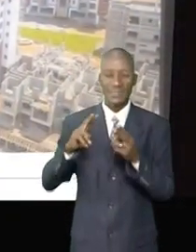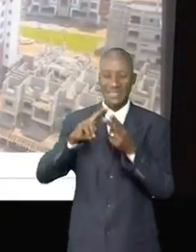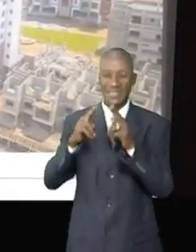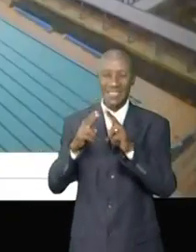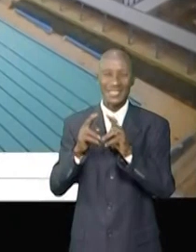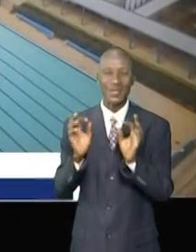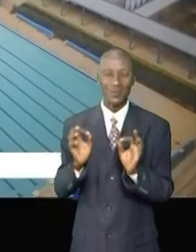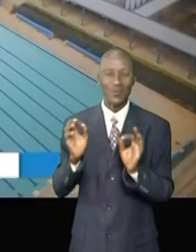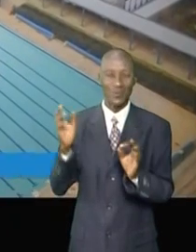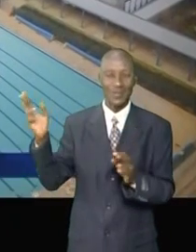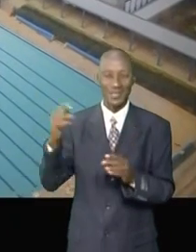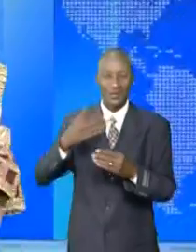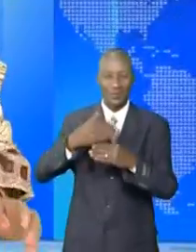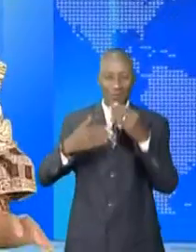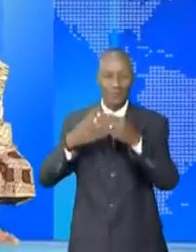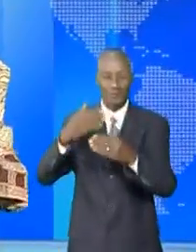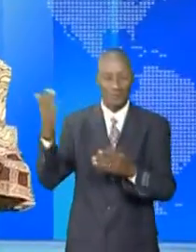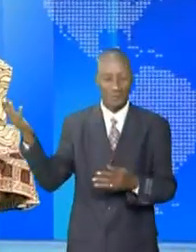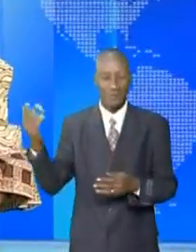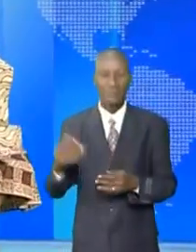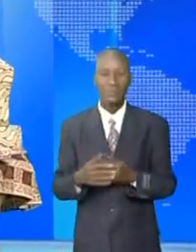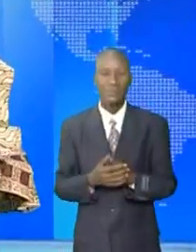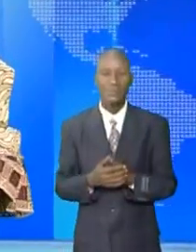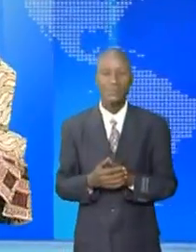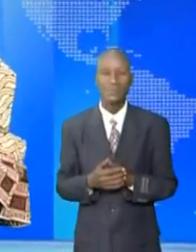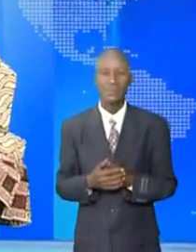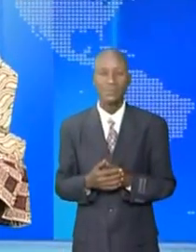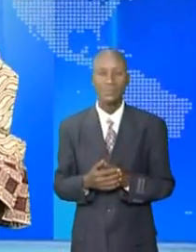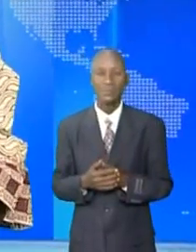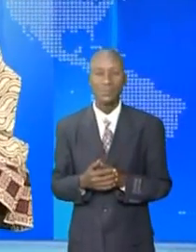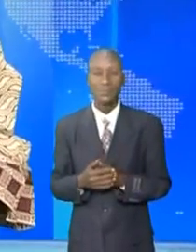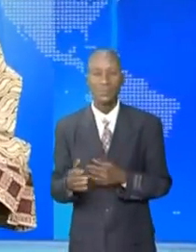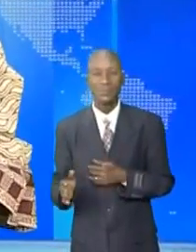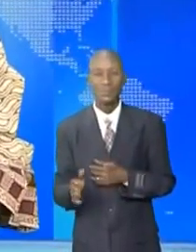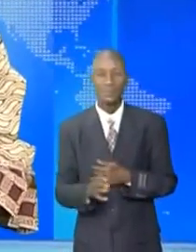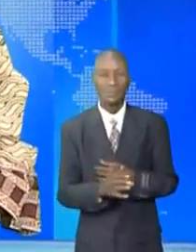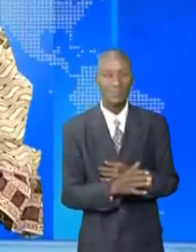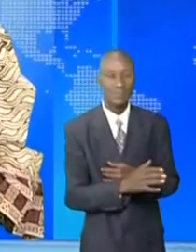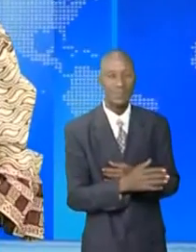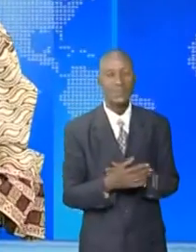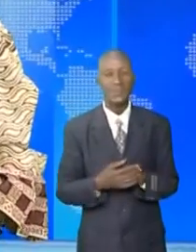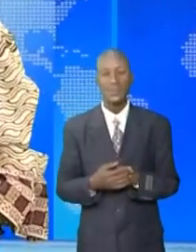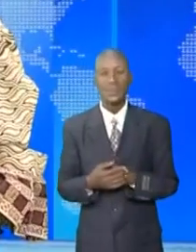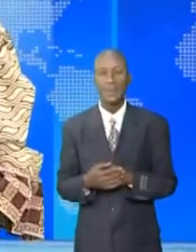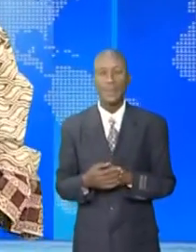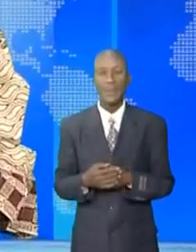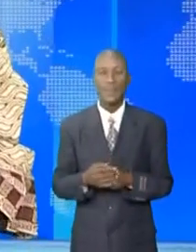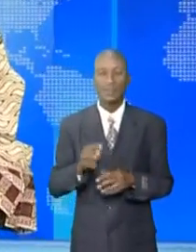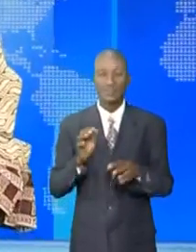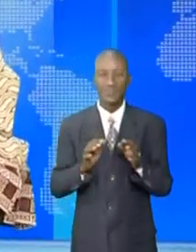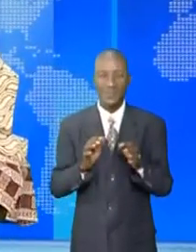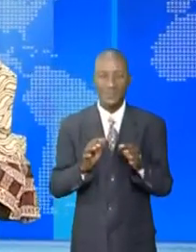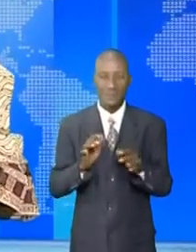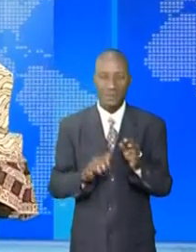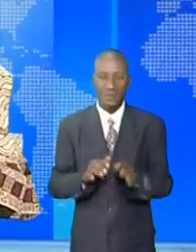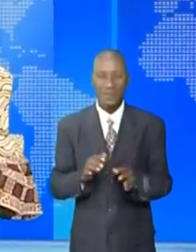parc agro-industriel. Le centre de perfectionnement professionnel du secrétariat et de la Sistana a reçu